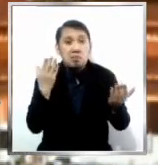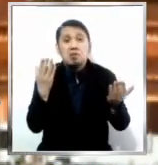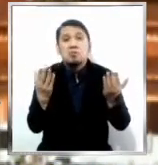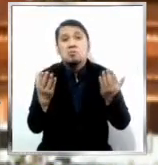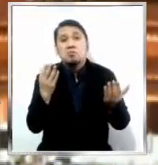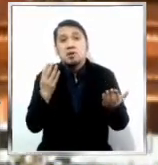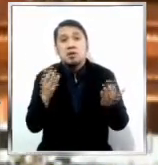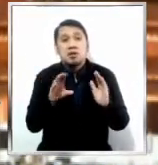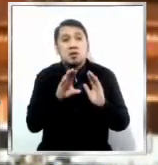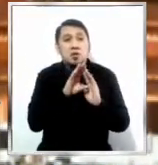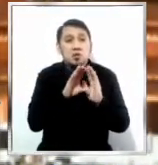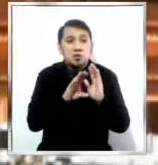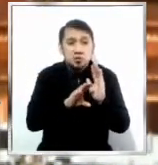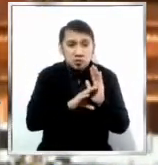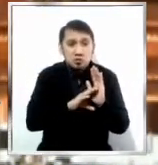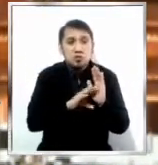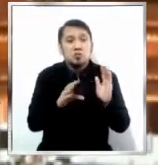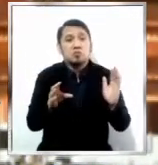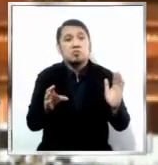body itself,